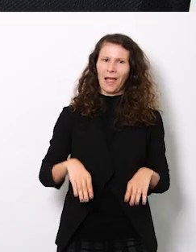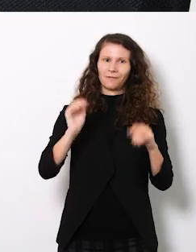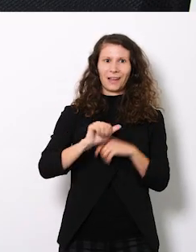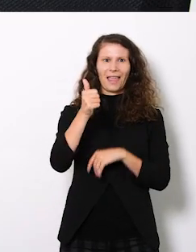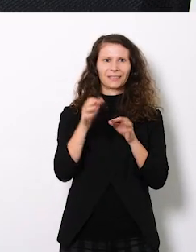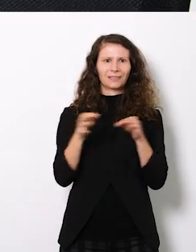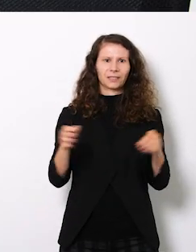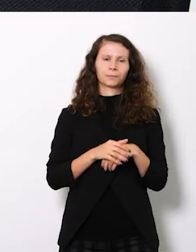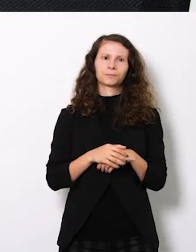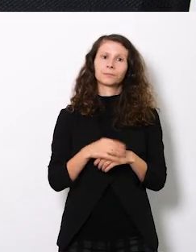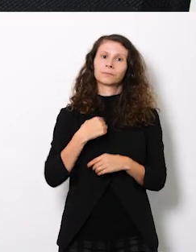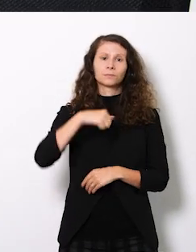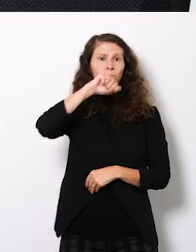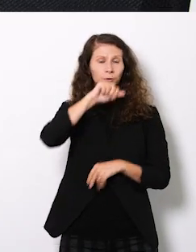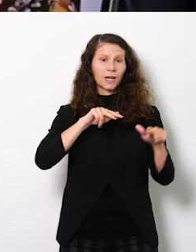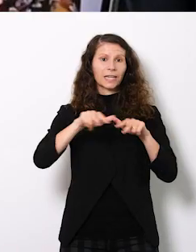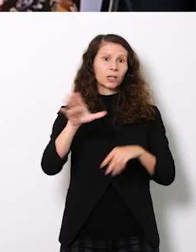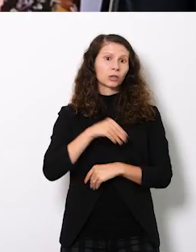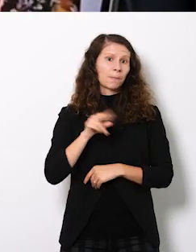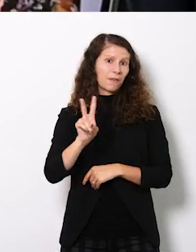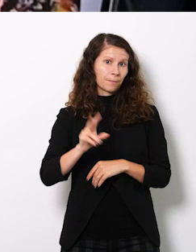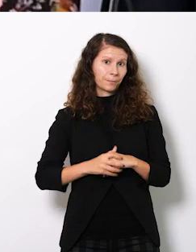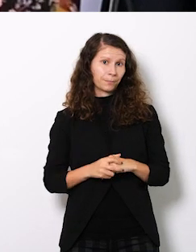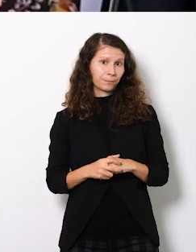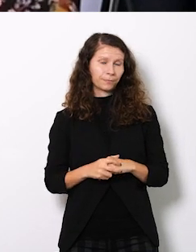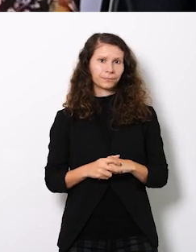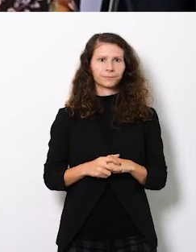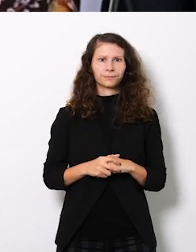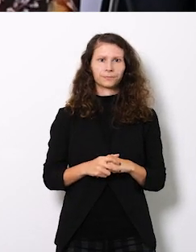mit dem ersten. Regieren würde ich am liebsten mit?